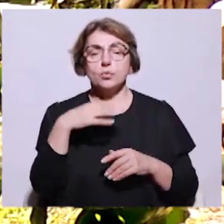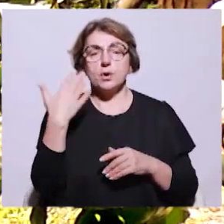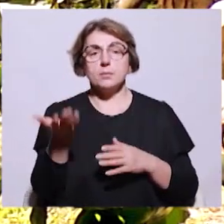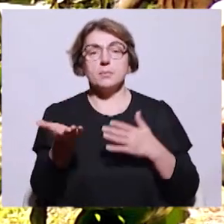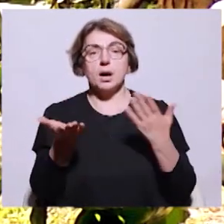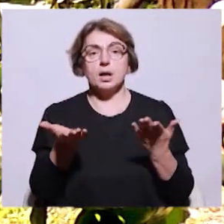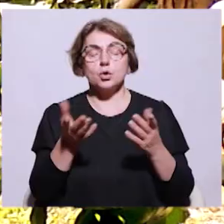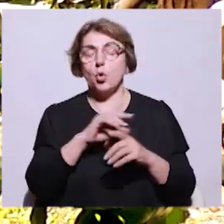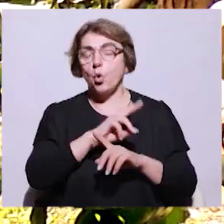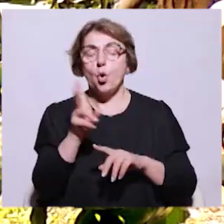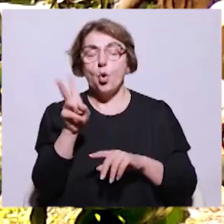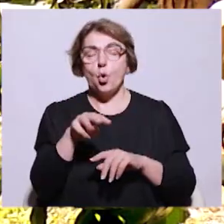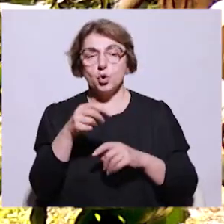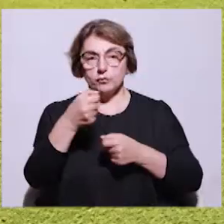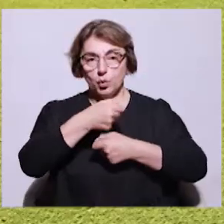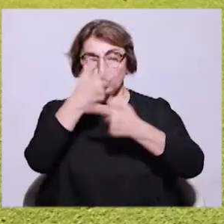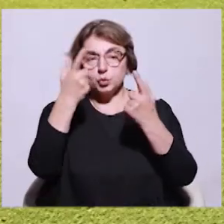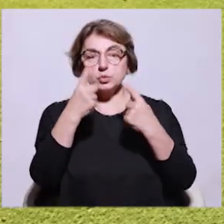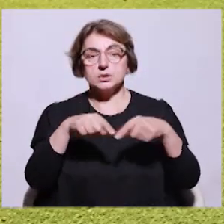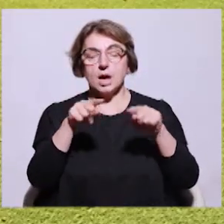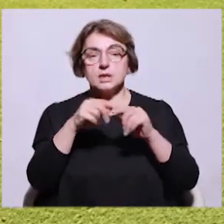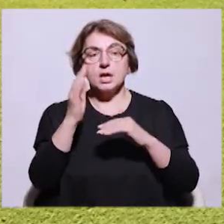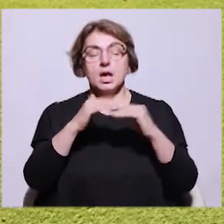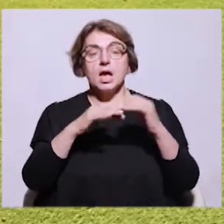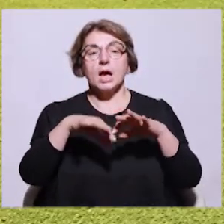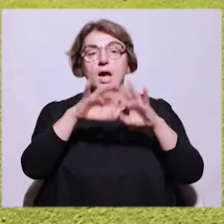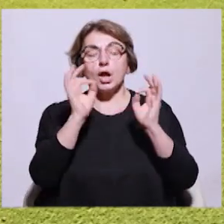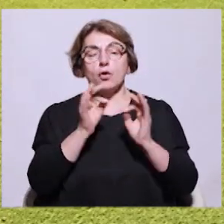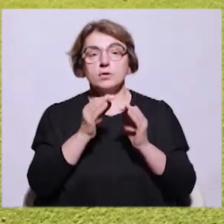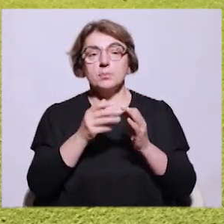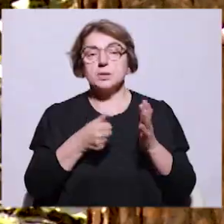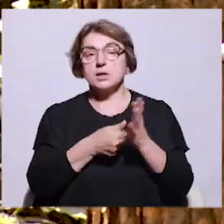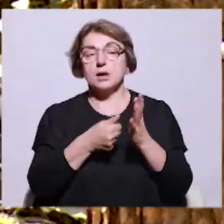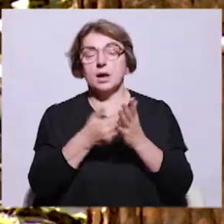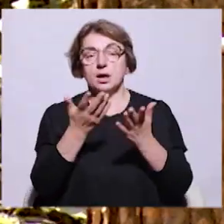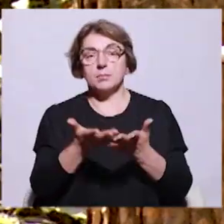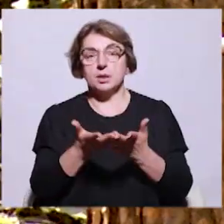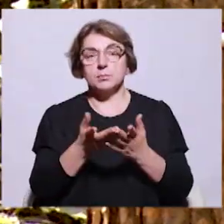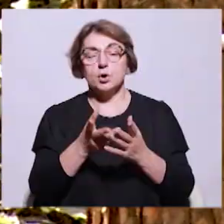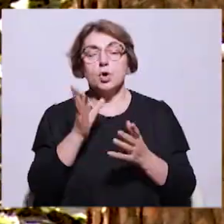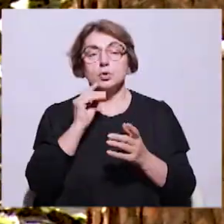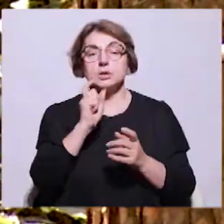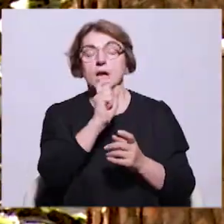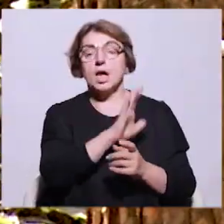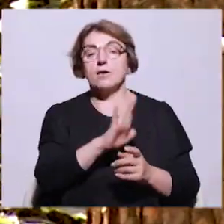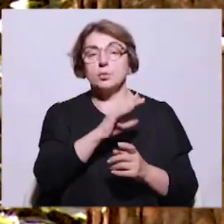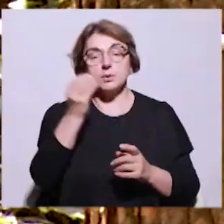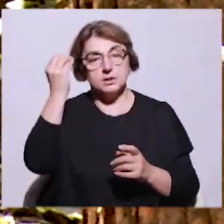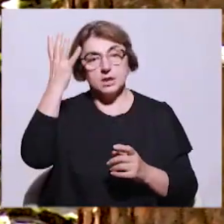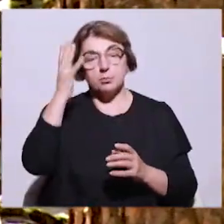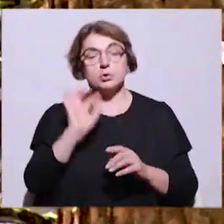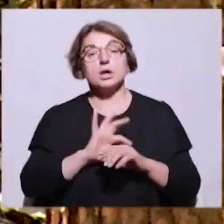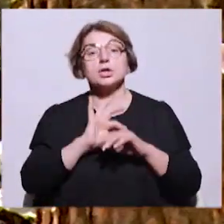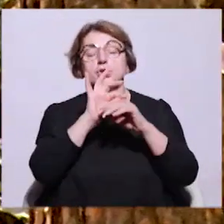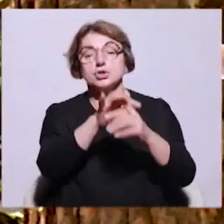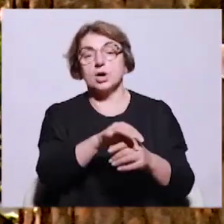მხარის, ორივე კულტურასა და ხელოვნებაზე ახდენდა გავლენას და რეაგირებას. როდესაც ევროპელებმა იაპონიაში